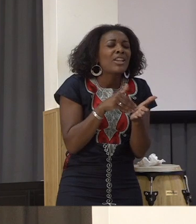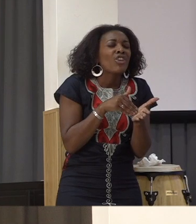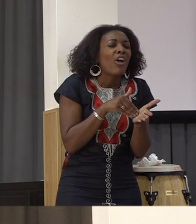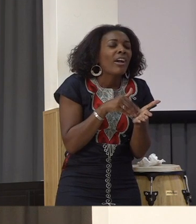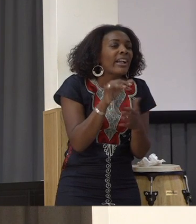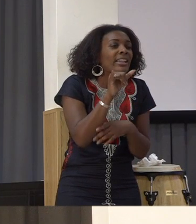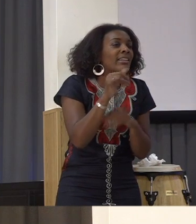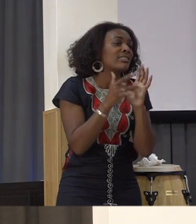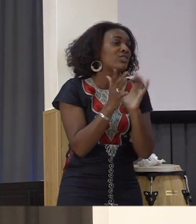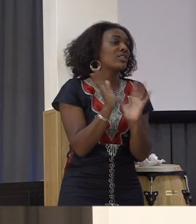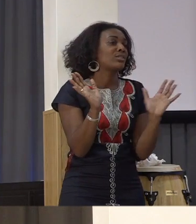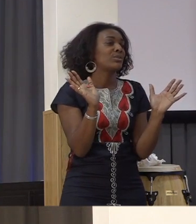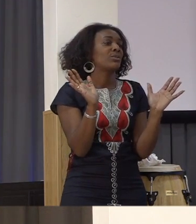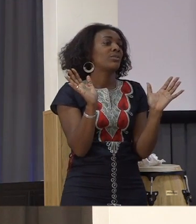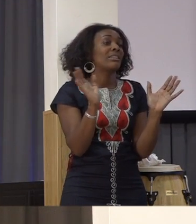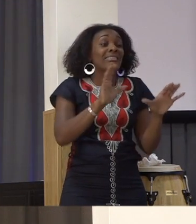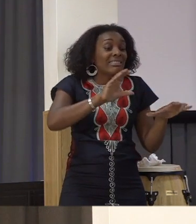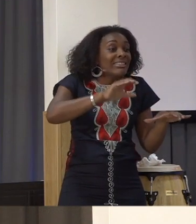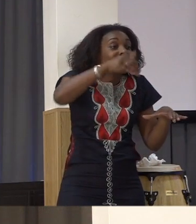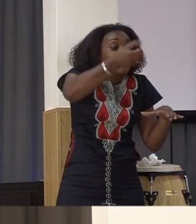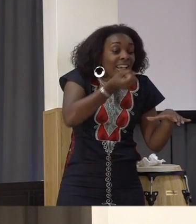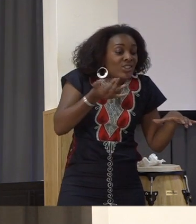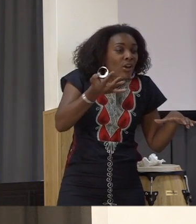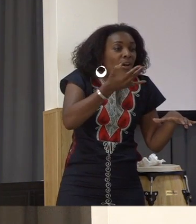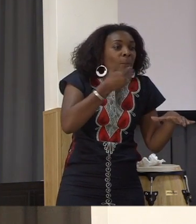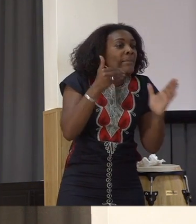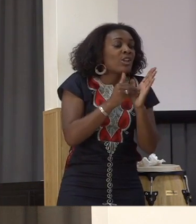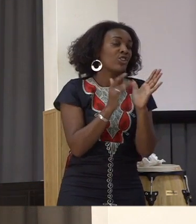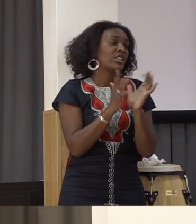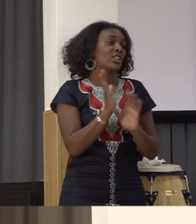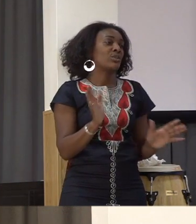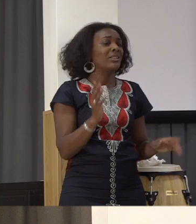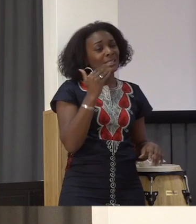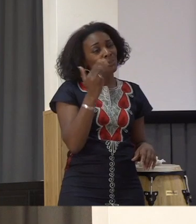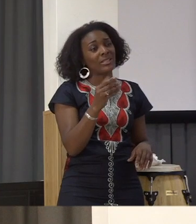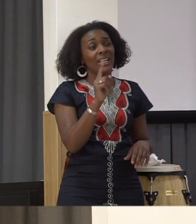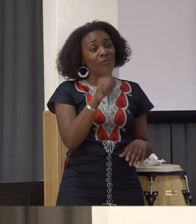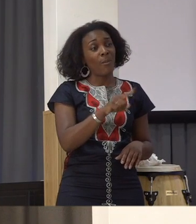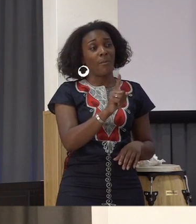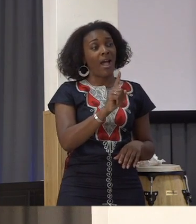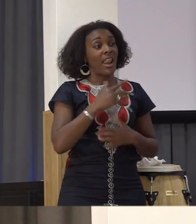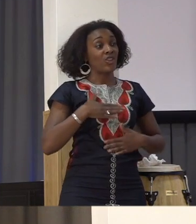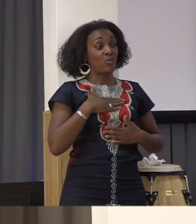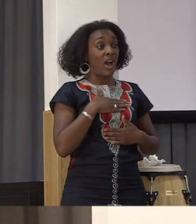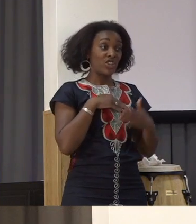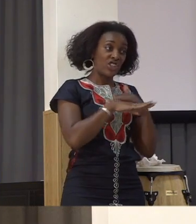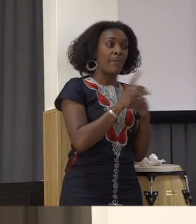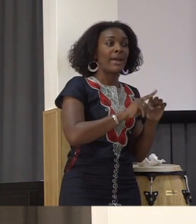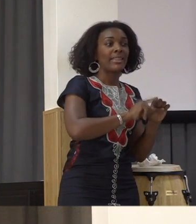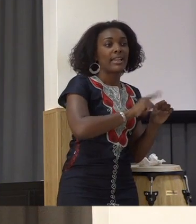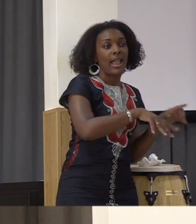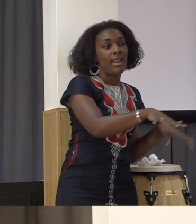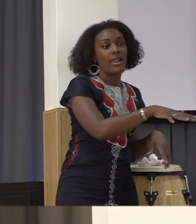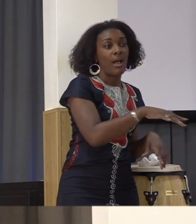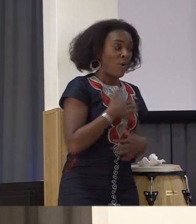Gloire à Dieu. Te dire aussi que du coup, tu ne dois pas placer ta joie, tu ne dois pas placer ta joie dans tes